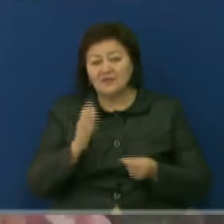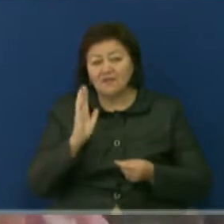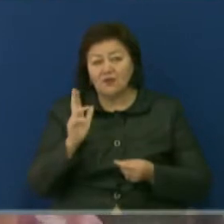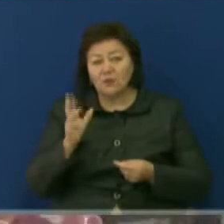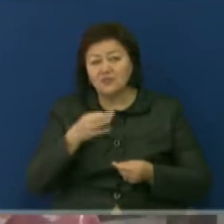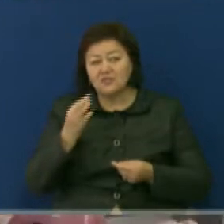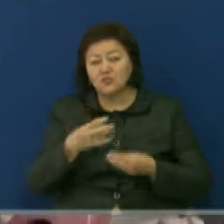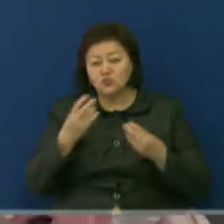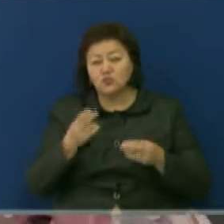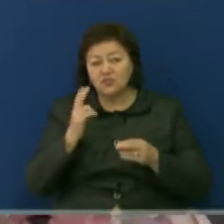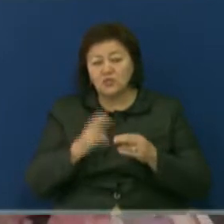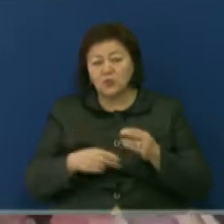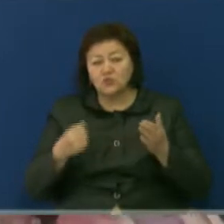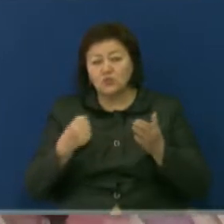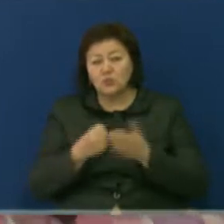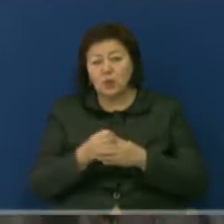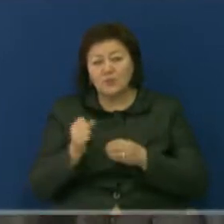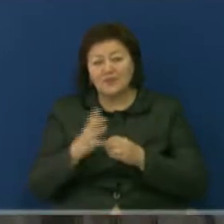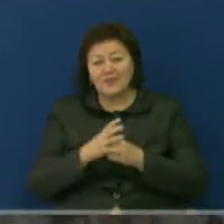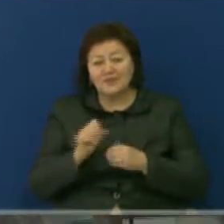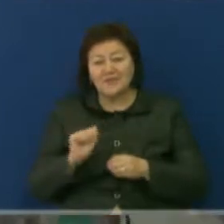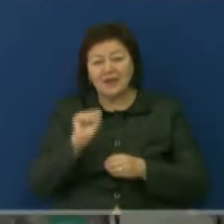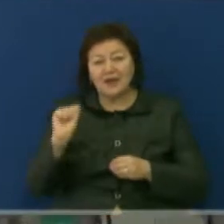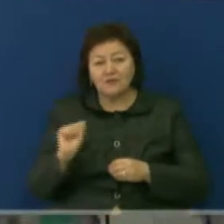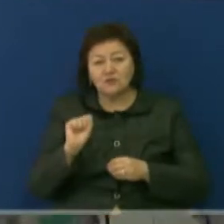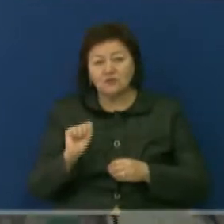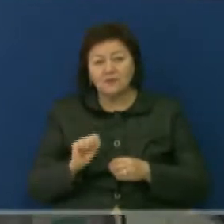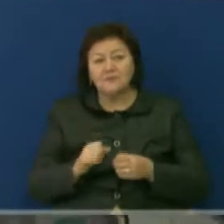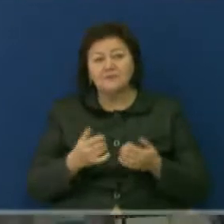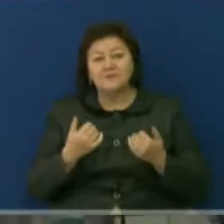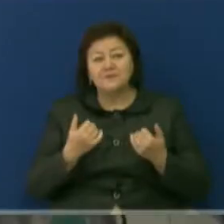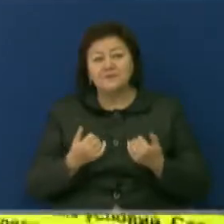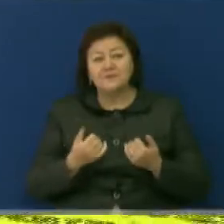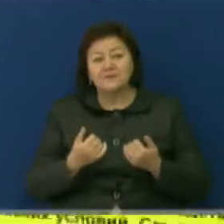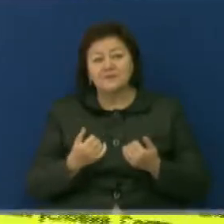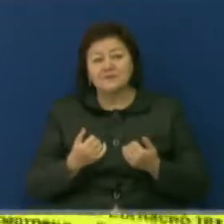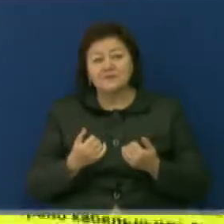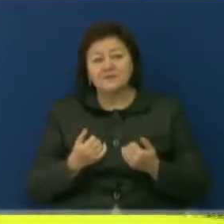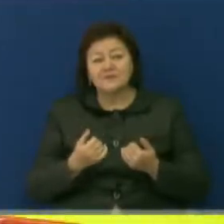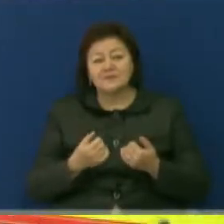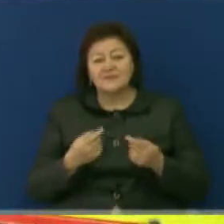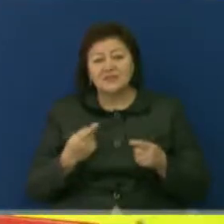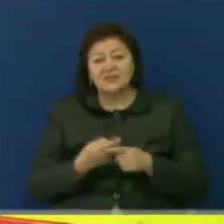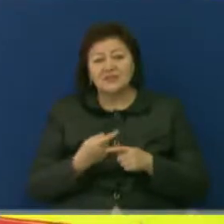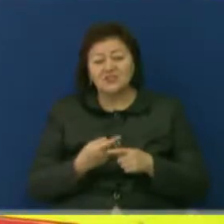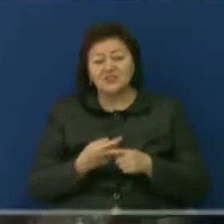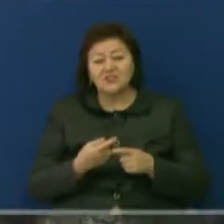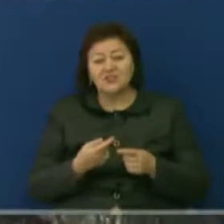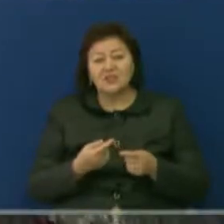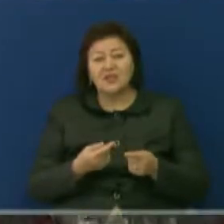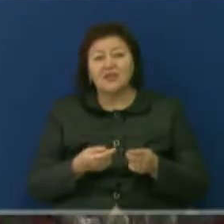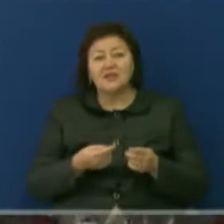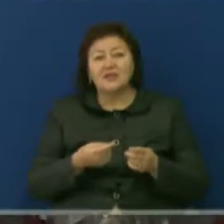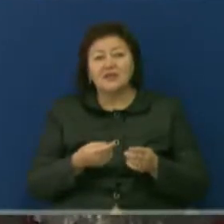тапсырды. Одан әрі облыс әкіміне жылу коммун энерго кәсіпорнының егжей-тегжейлі талдауы, техникалық және коммерциялық